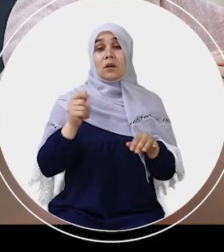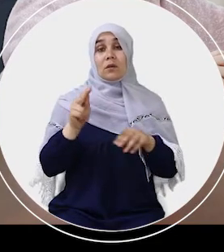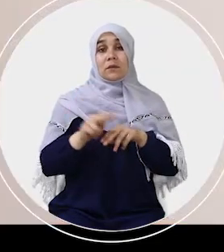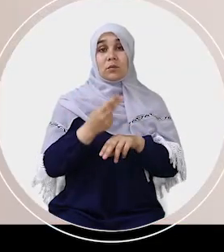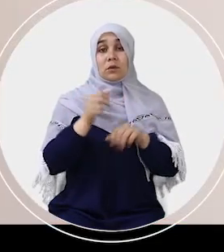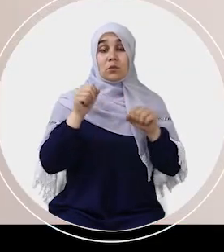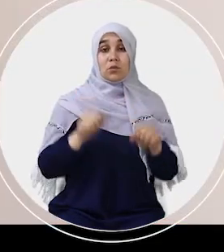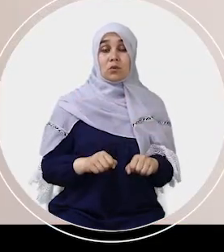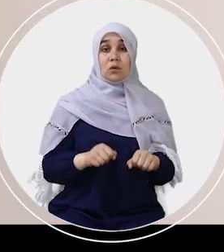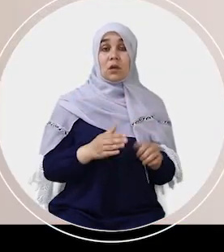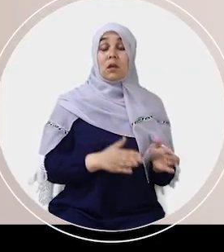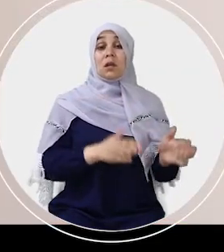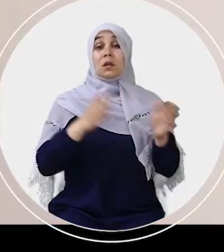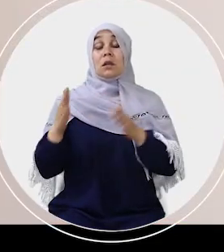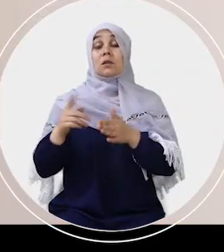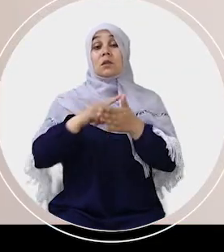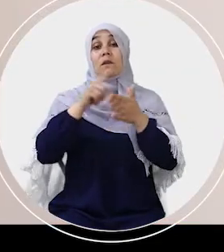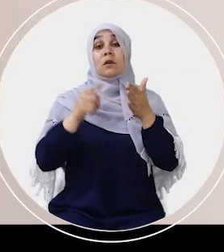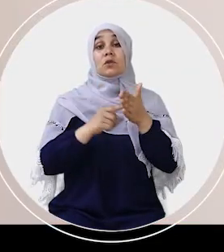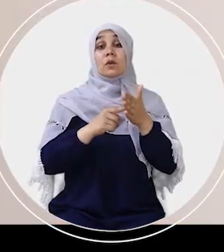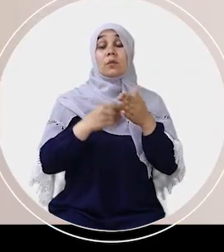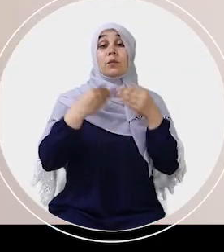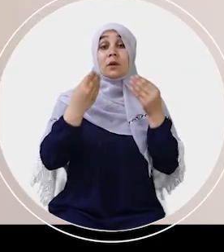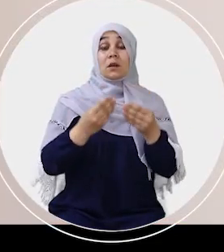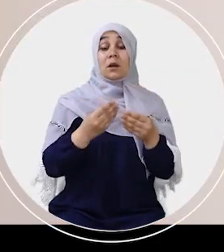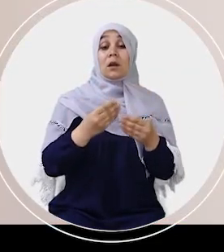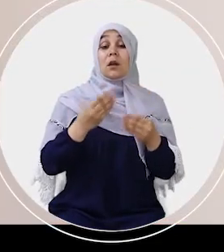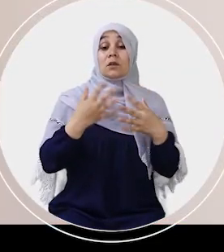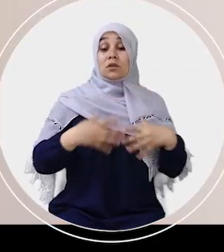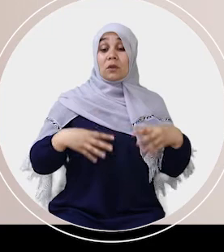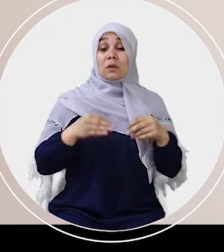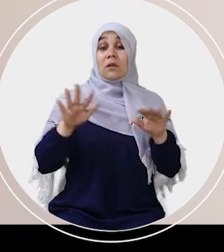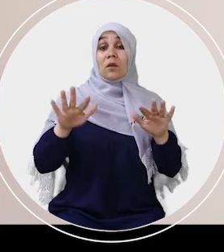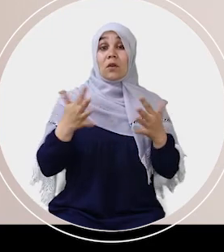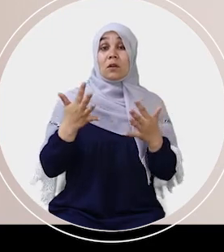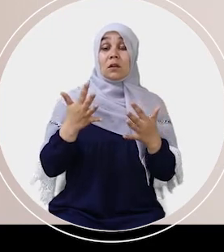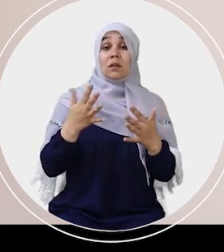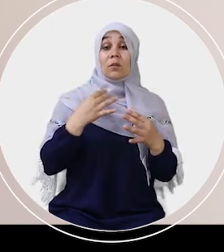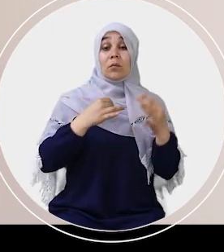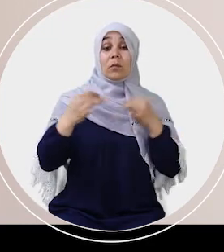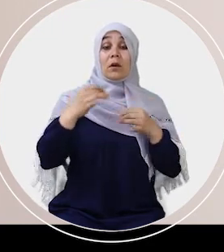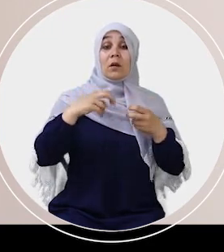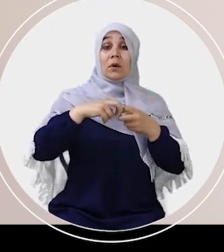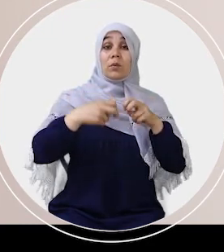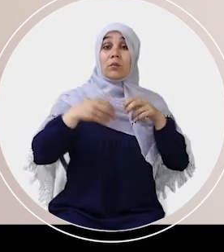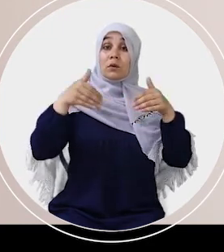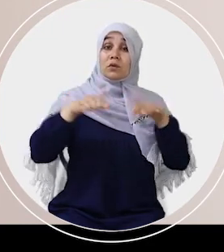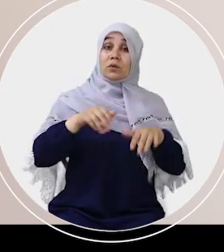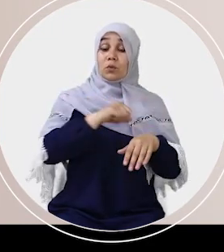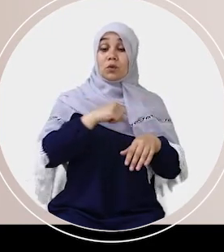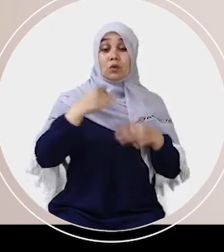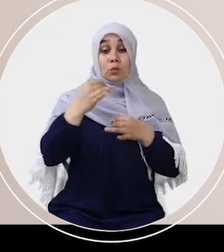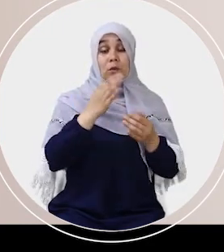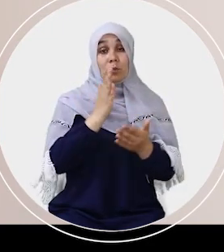beradi? Keyingi savolga javob berilgan, er-xotin hayotining turli vaziyatlarida muammolar hal etishda o'zaro maslahatlashib